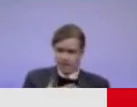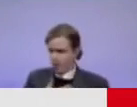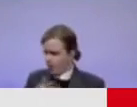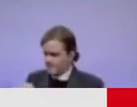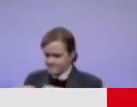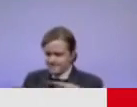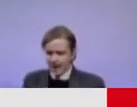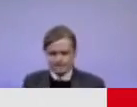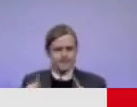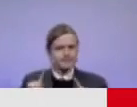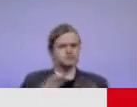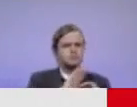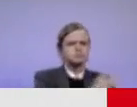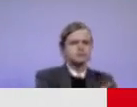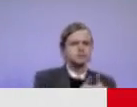familiile.